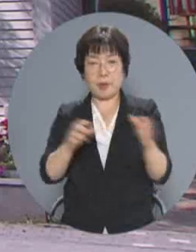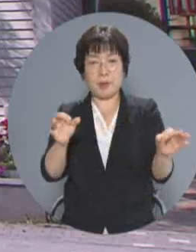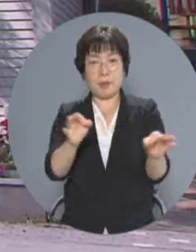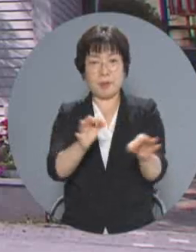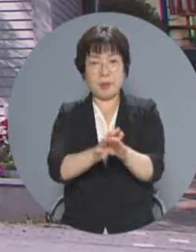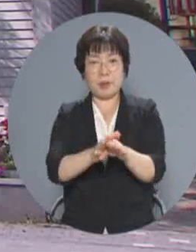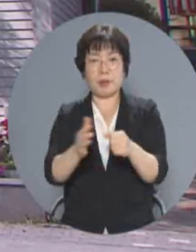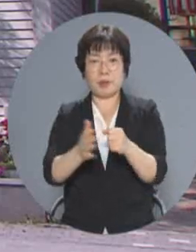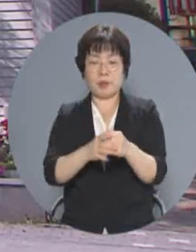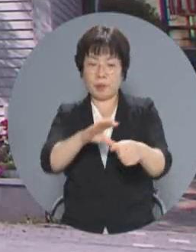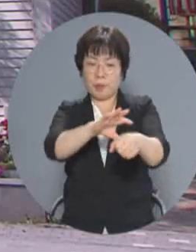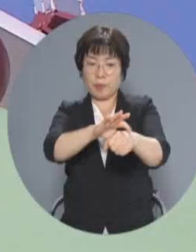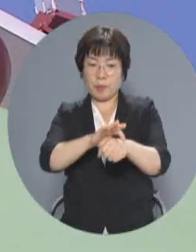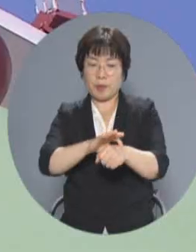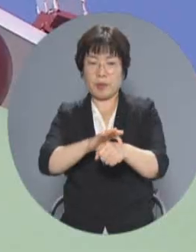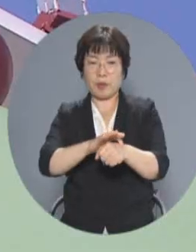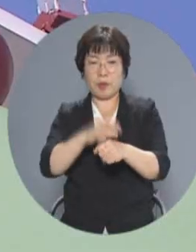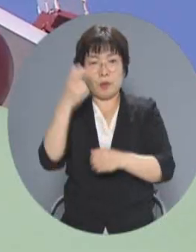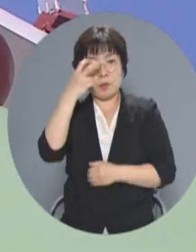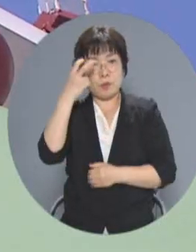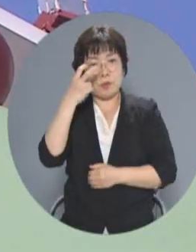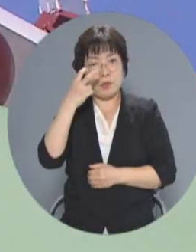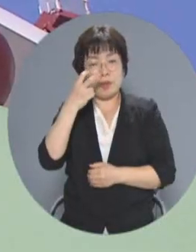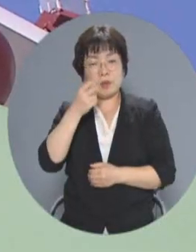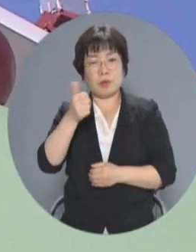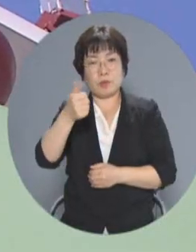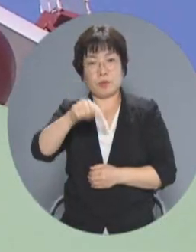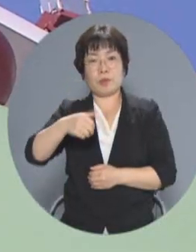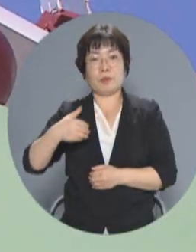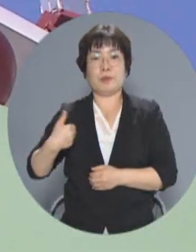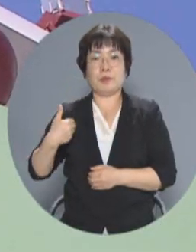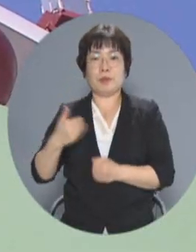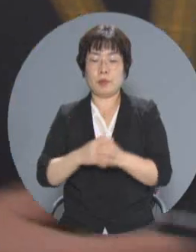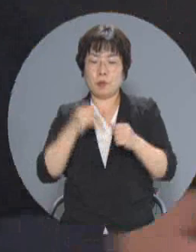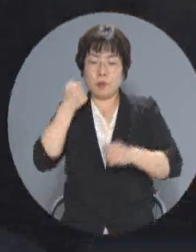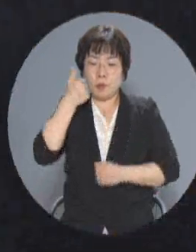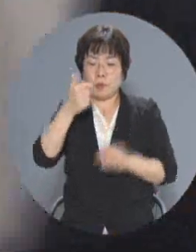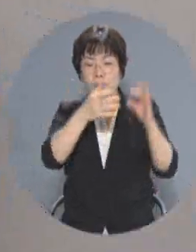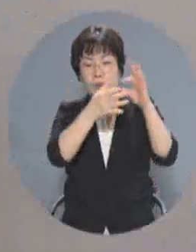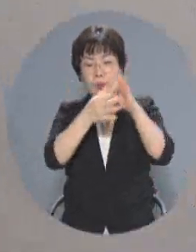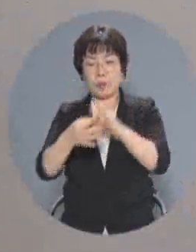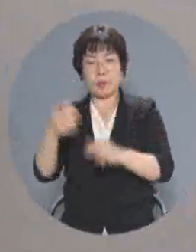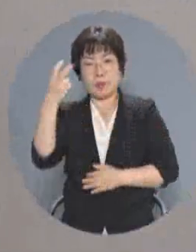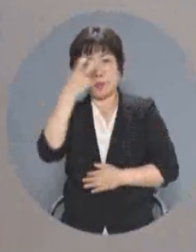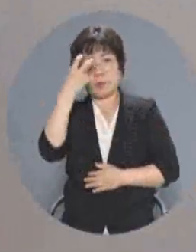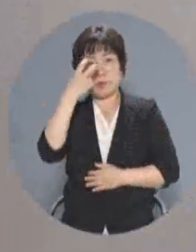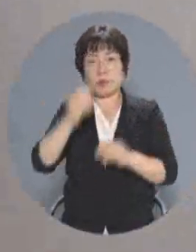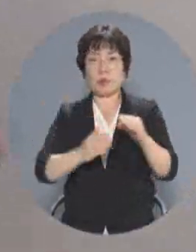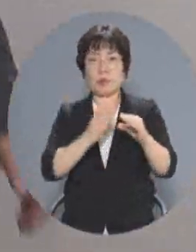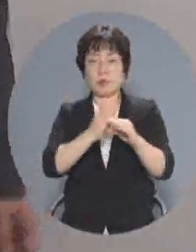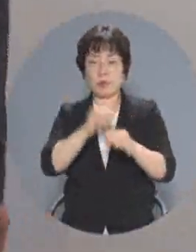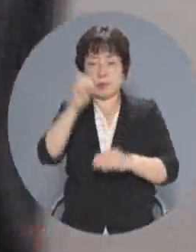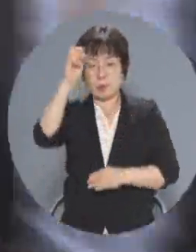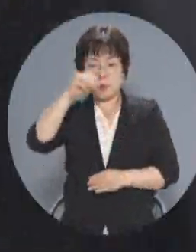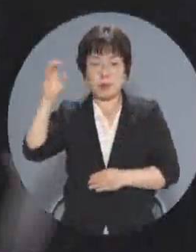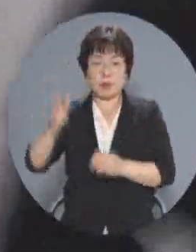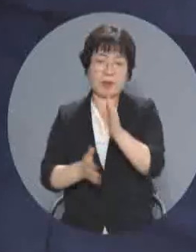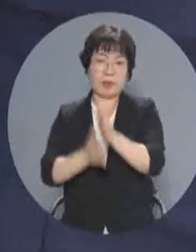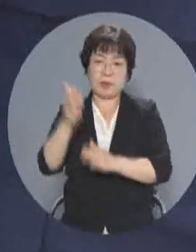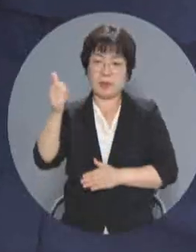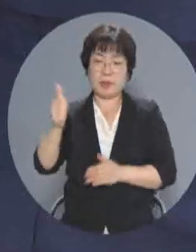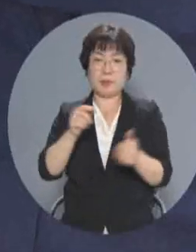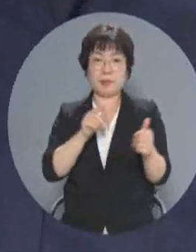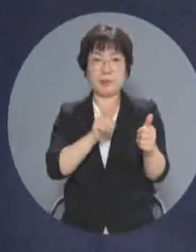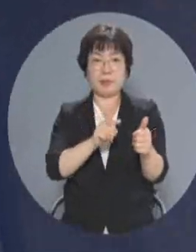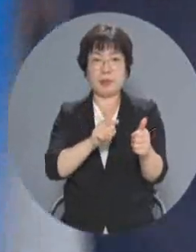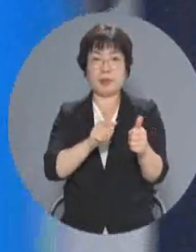구속수사 가능성 역시도 배제할 수는 없습니다. 5개월째 경찰의 조사를 받고 있는 정연복 광양시장.